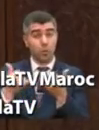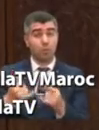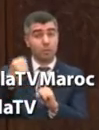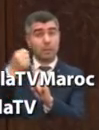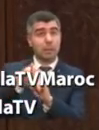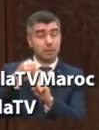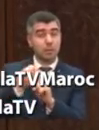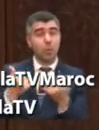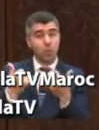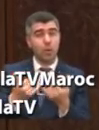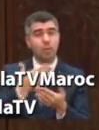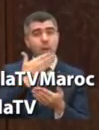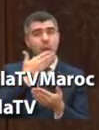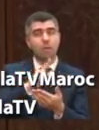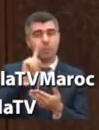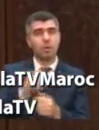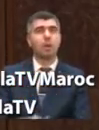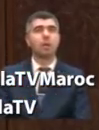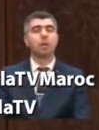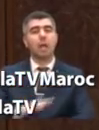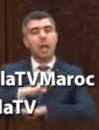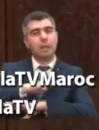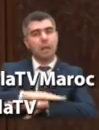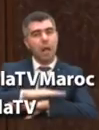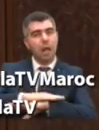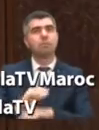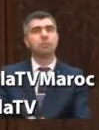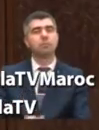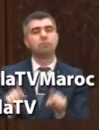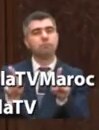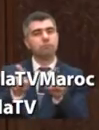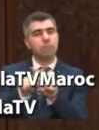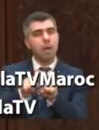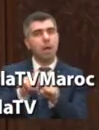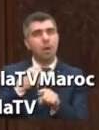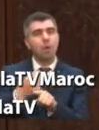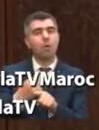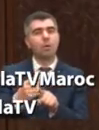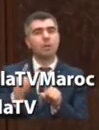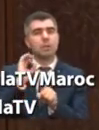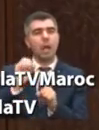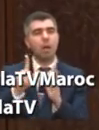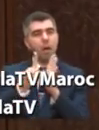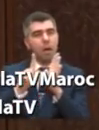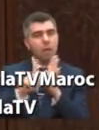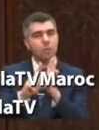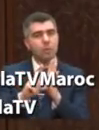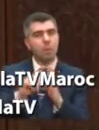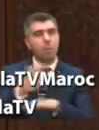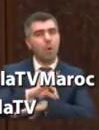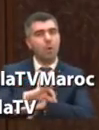واليوم الحمد لله في باحتراما لمبدا المماثله والمطابقه بين النظام الاساسي للوظيفه